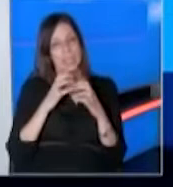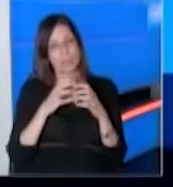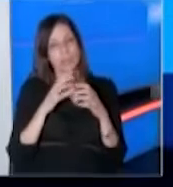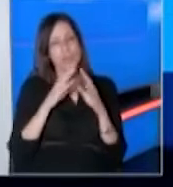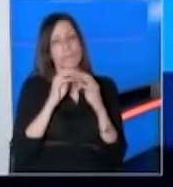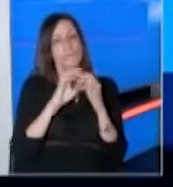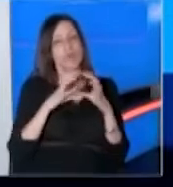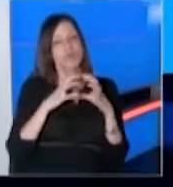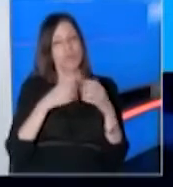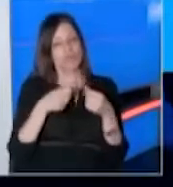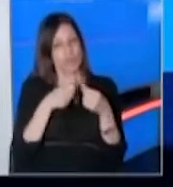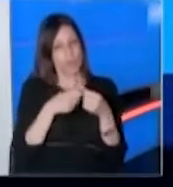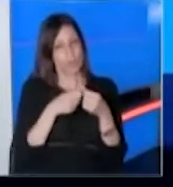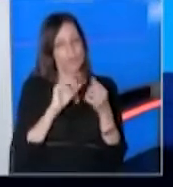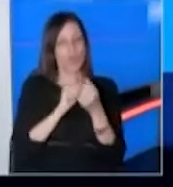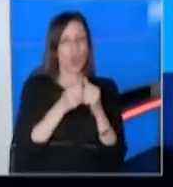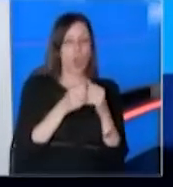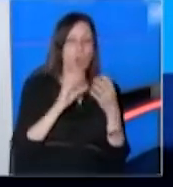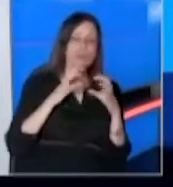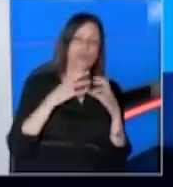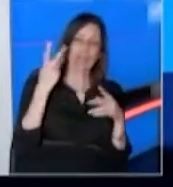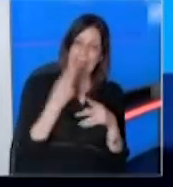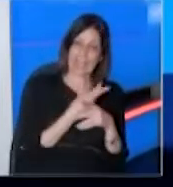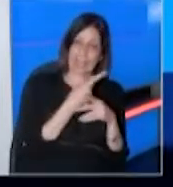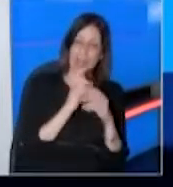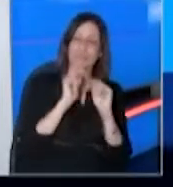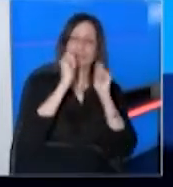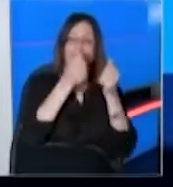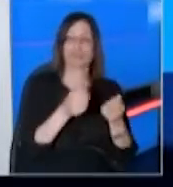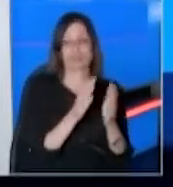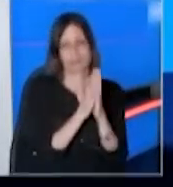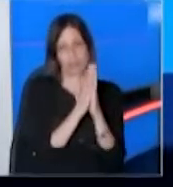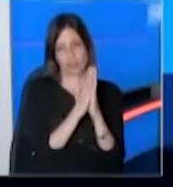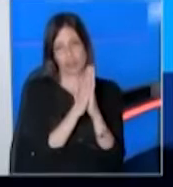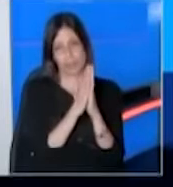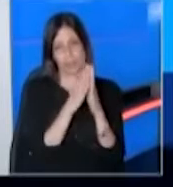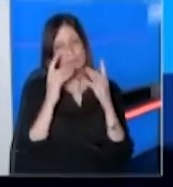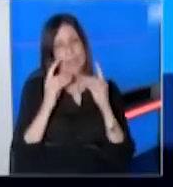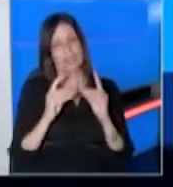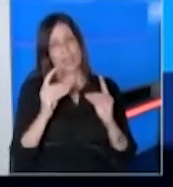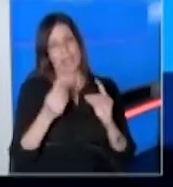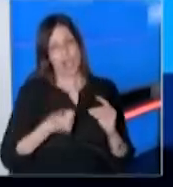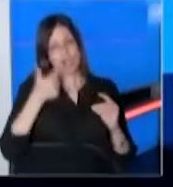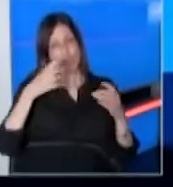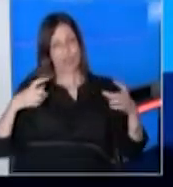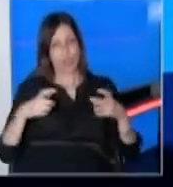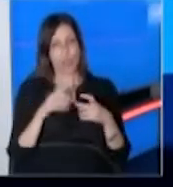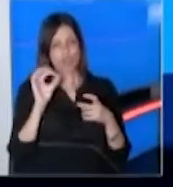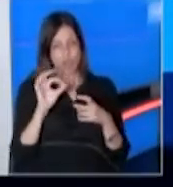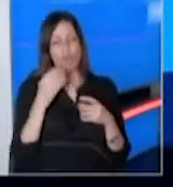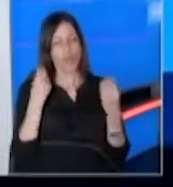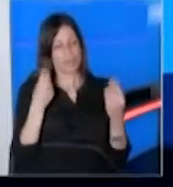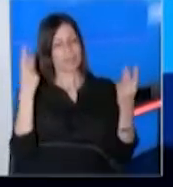מושב שיתופי, או מושב רגיל, הוא מגיש בקשה דרך ראשי התנועה שלו, ועוד רגע נבין